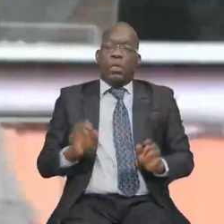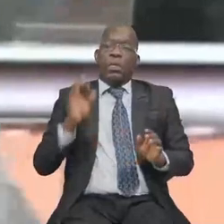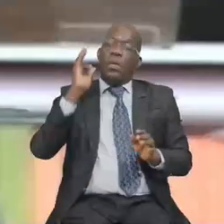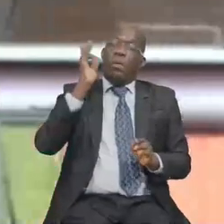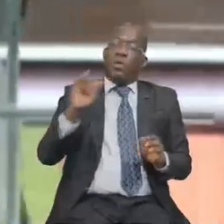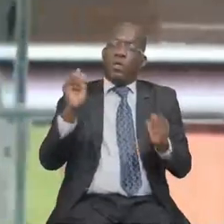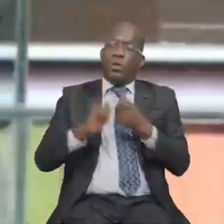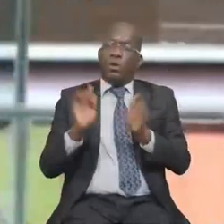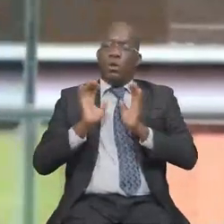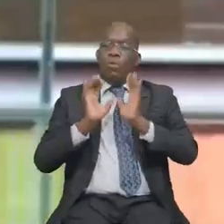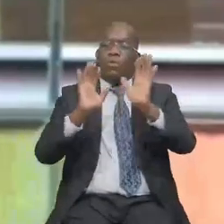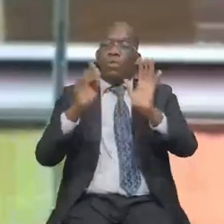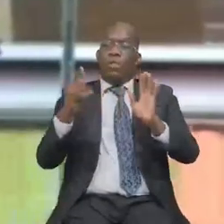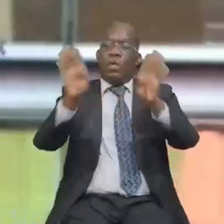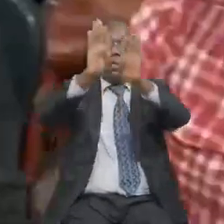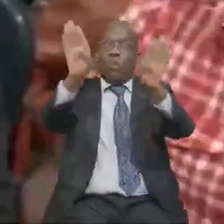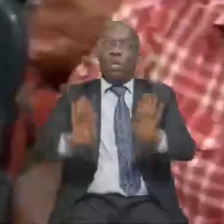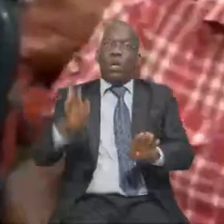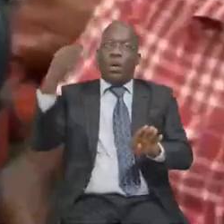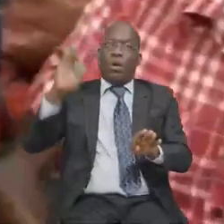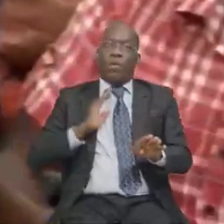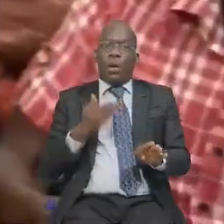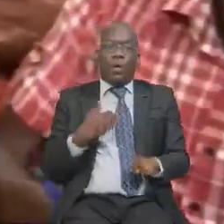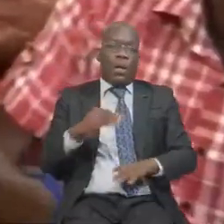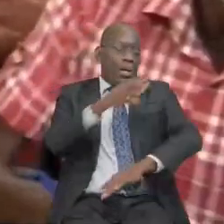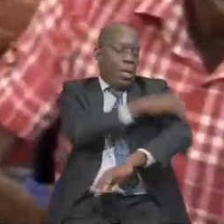notre capitaine. Troisième point.